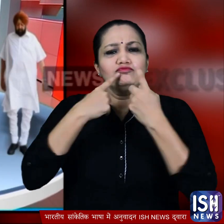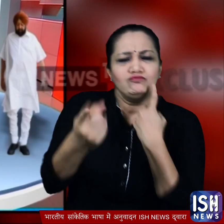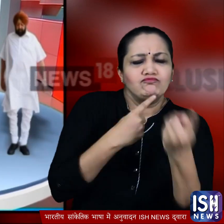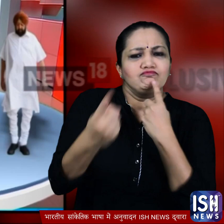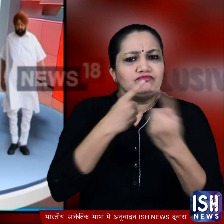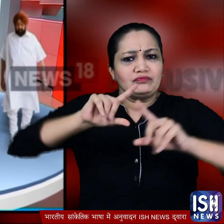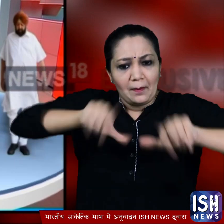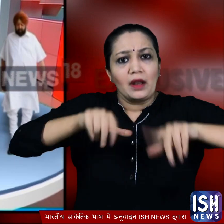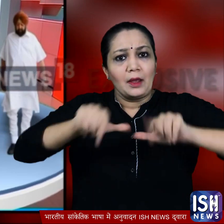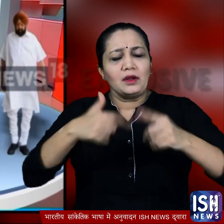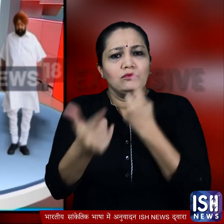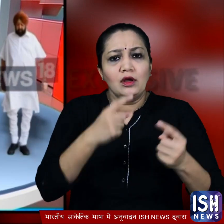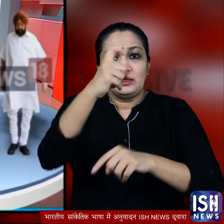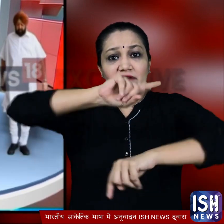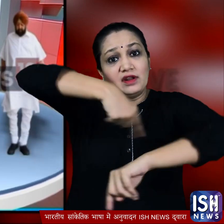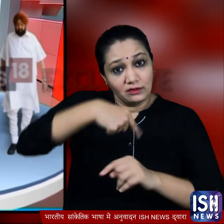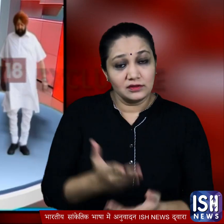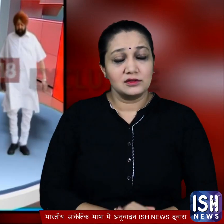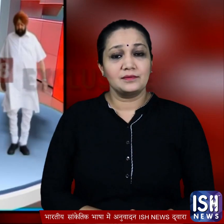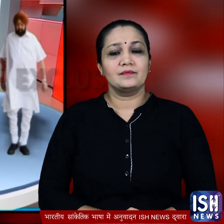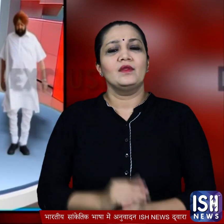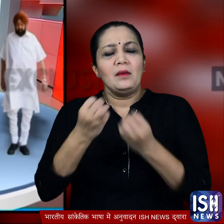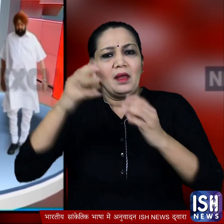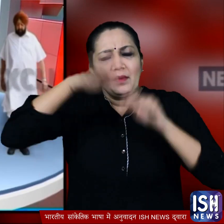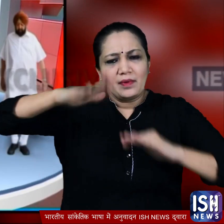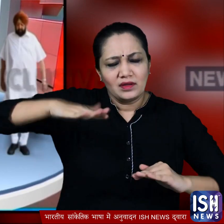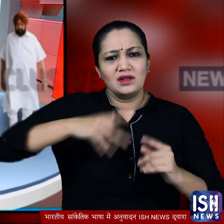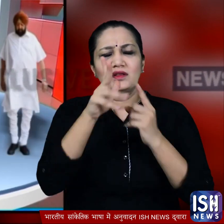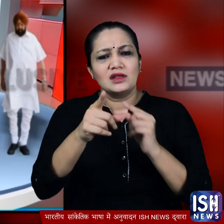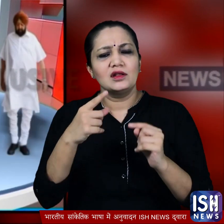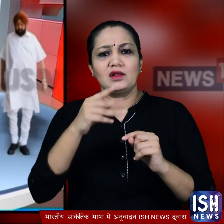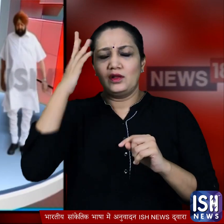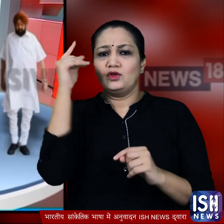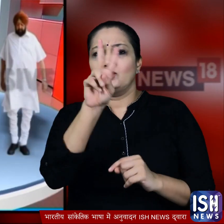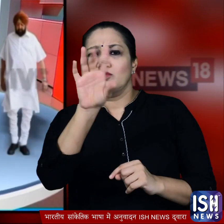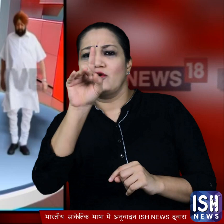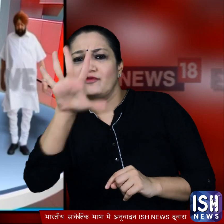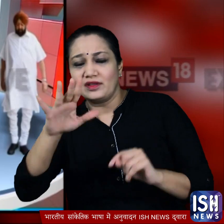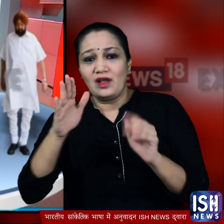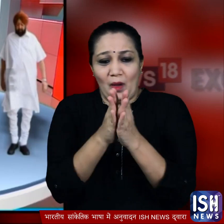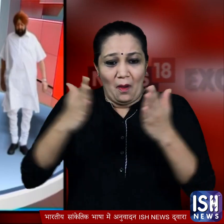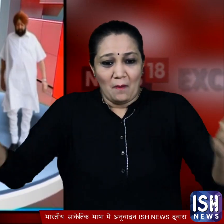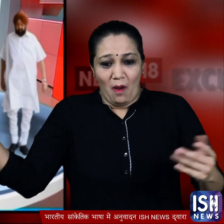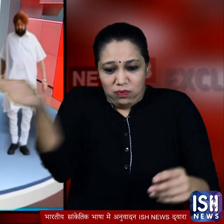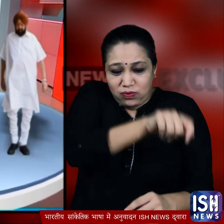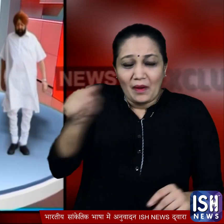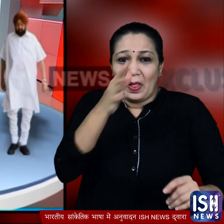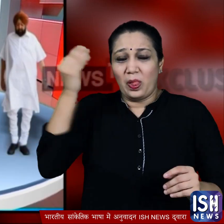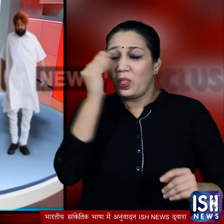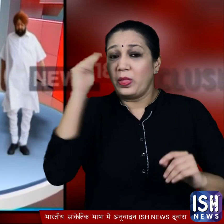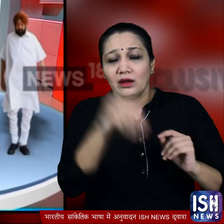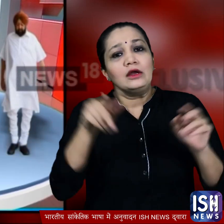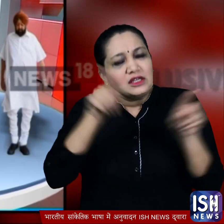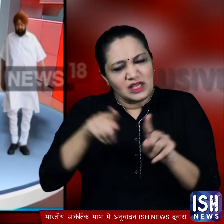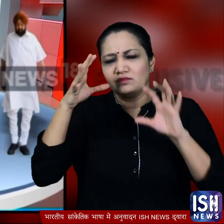में 7 घंटे तक चर्चा की। पता चला है कि ज्यादातर विधायकों ने कमेटी के सामने 2015 का गुरु ग्रंथ साहब की बेअदबी का मुद्दा उठाया